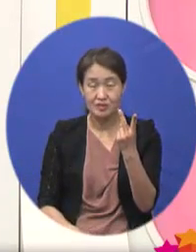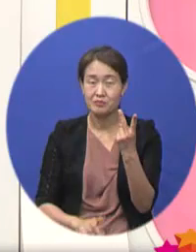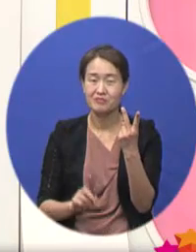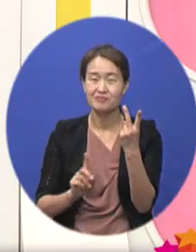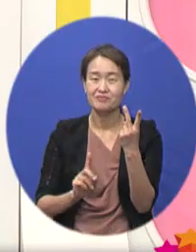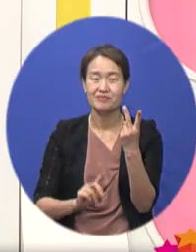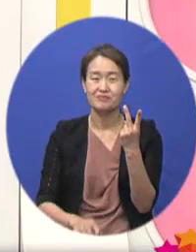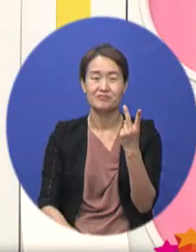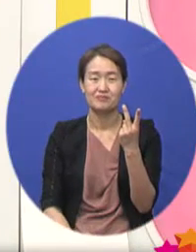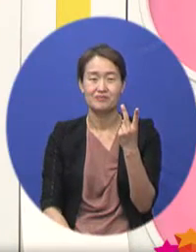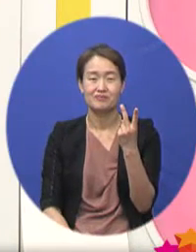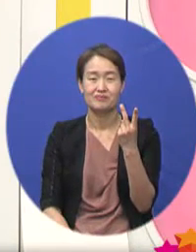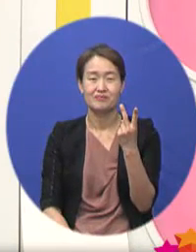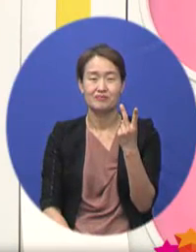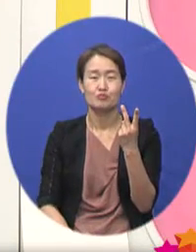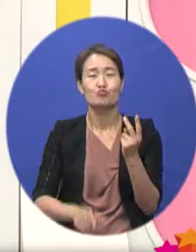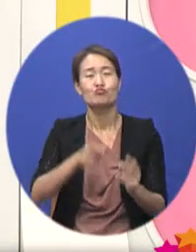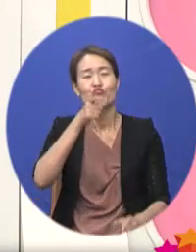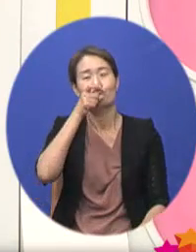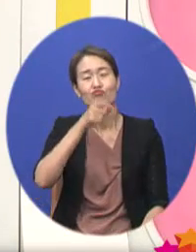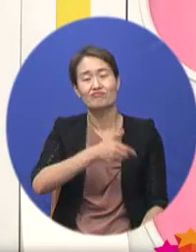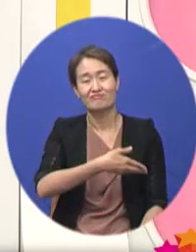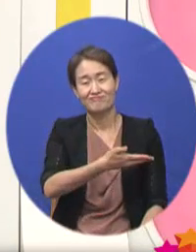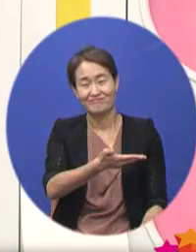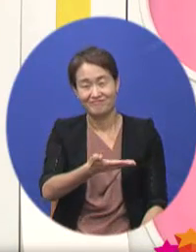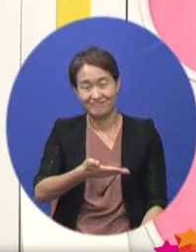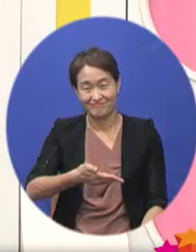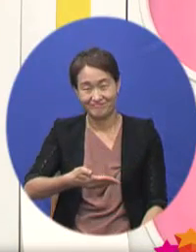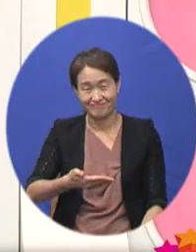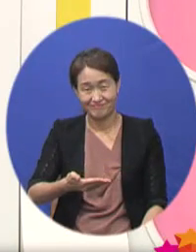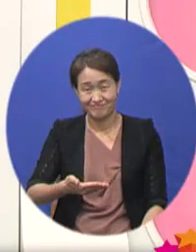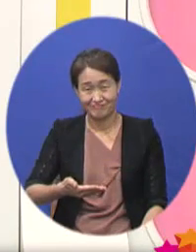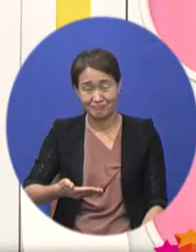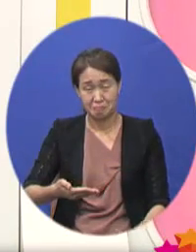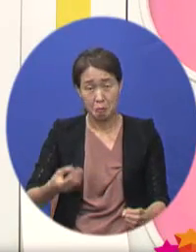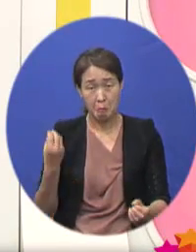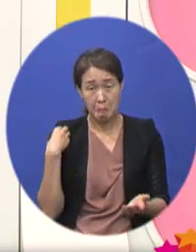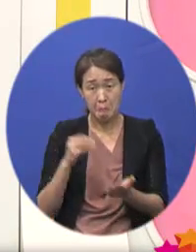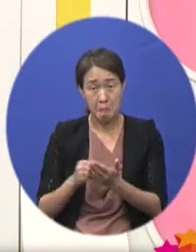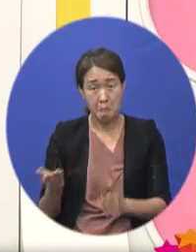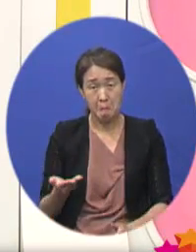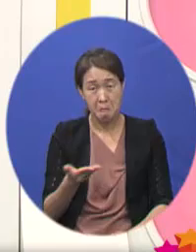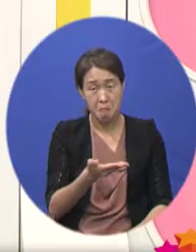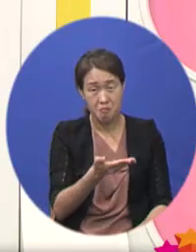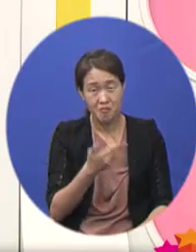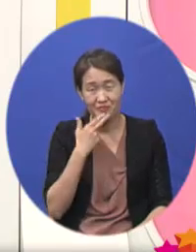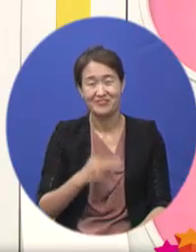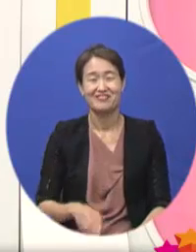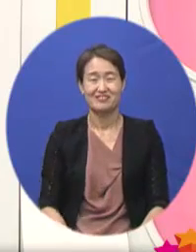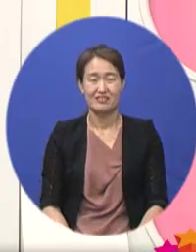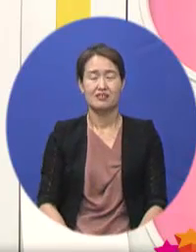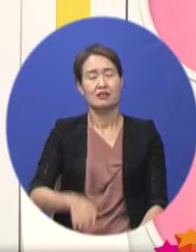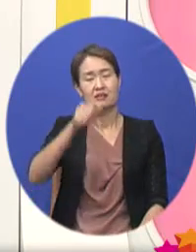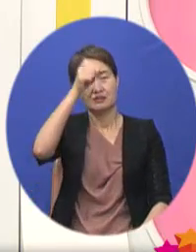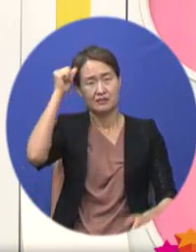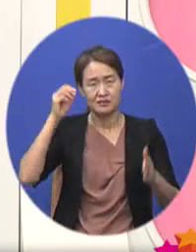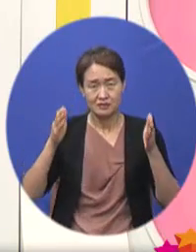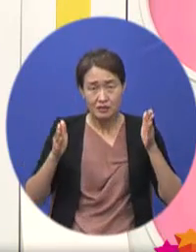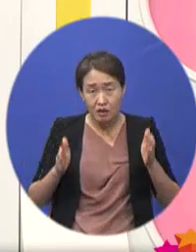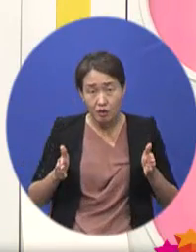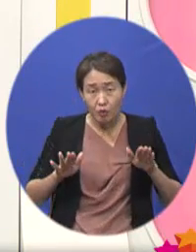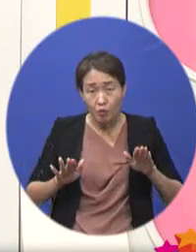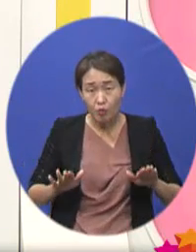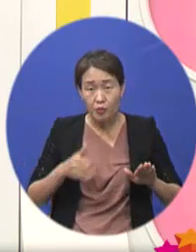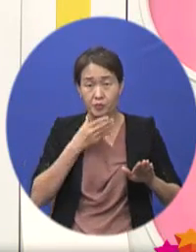뭐죠? 강물. 강물. 아, 강물 하려고. 강물도 안 돌아보고. 그러니까. 그렇지. 네. 우리 인생도 이 시간,